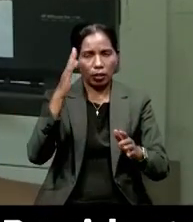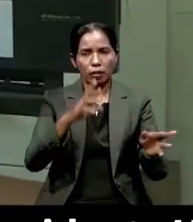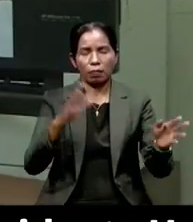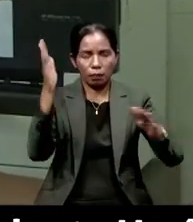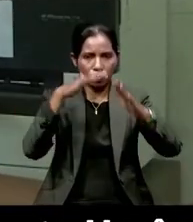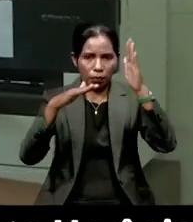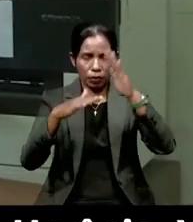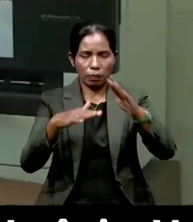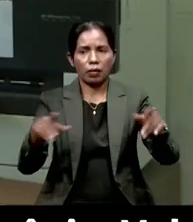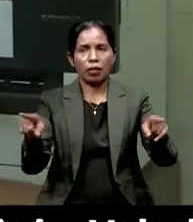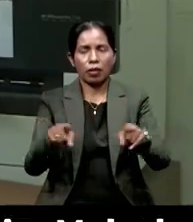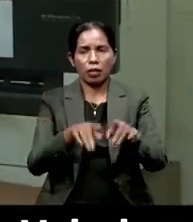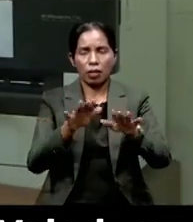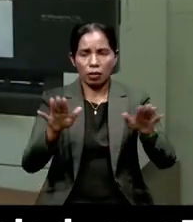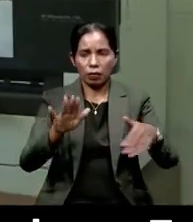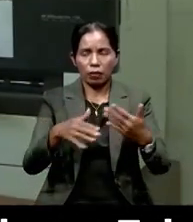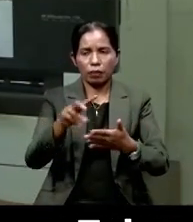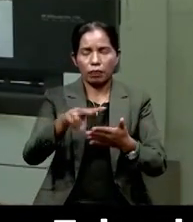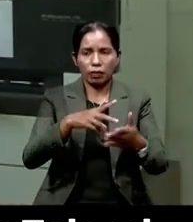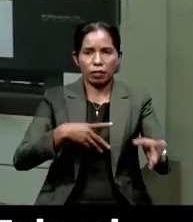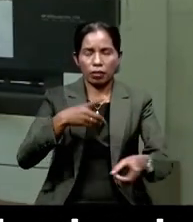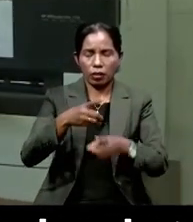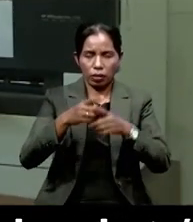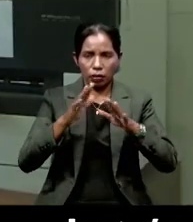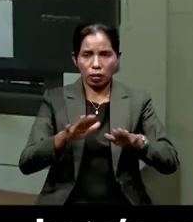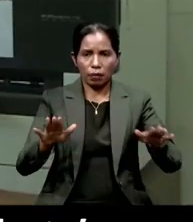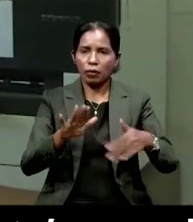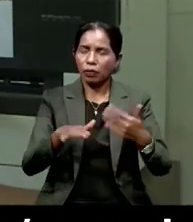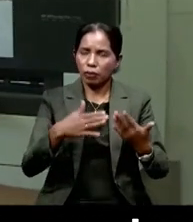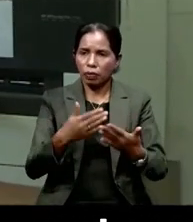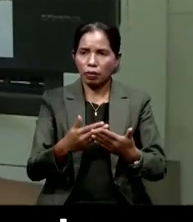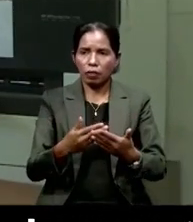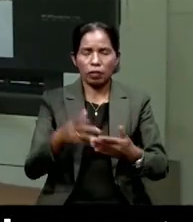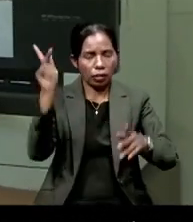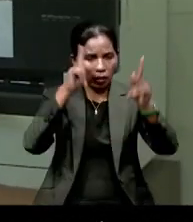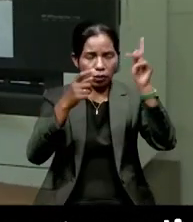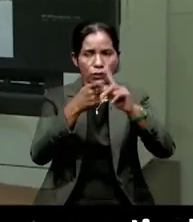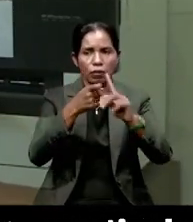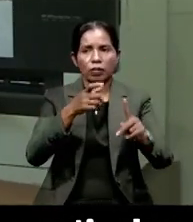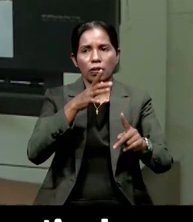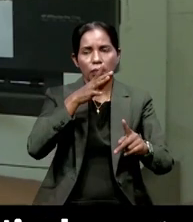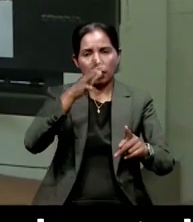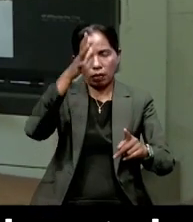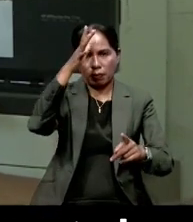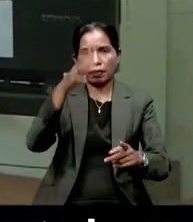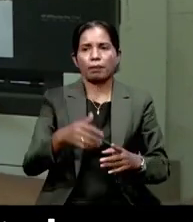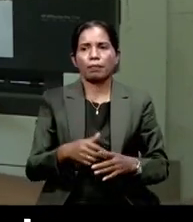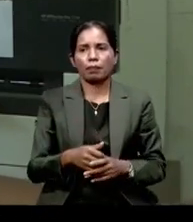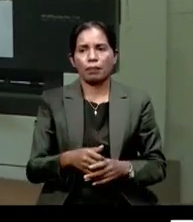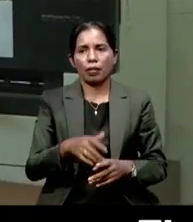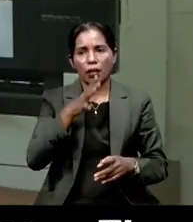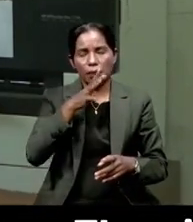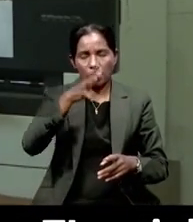problema labarik sira, violação ba direito labarik sira ne, nemos causa husi inan-aman. Causa husi